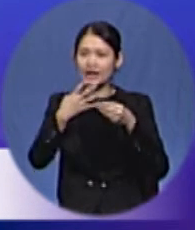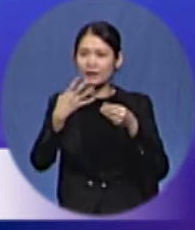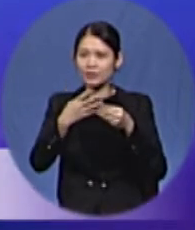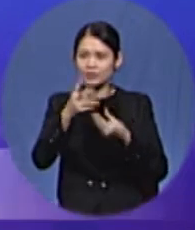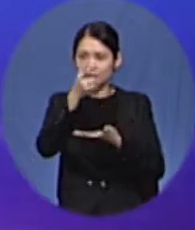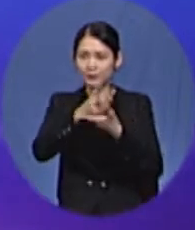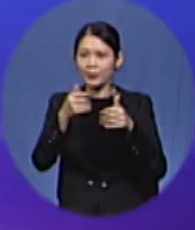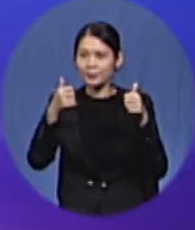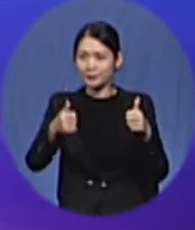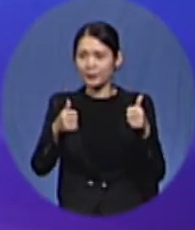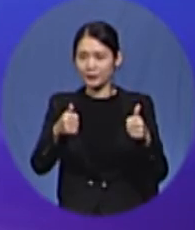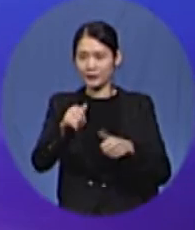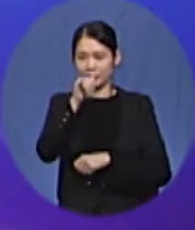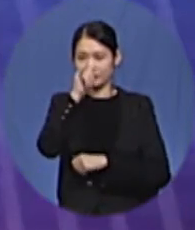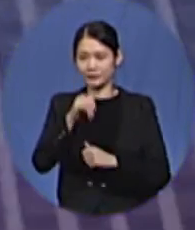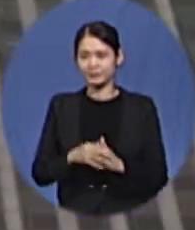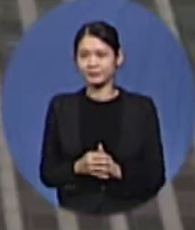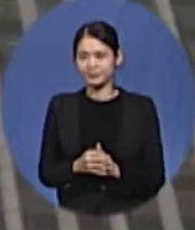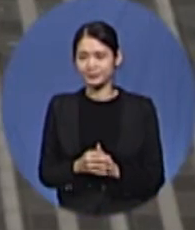진행했습니다.